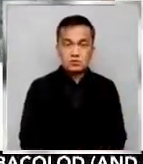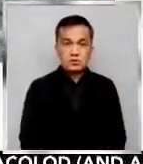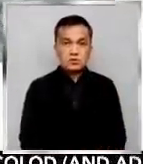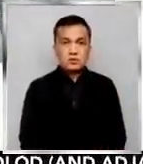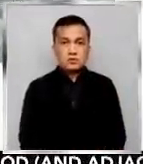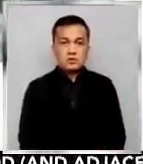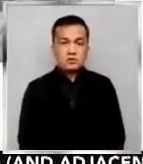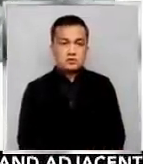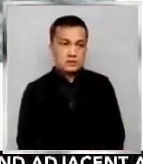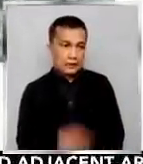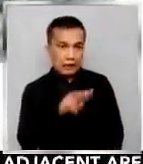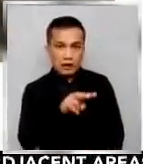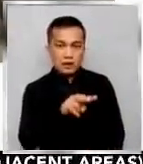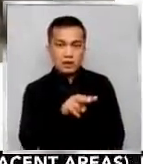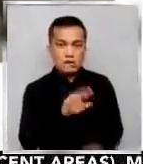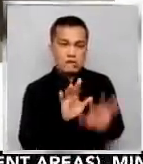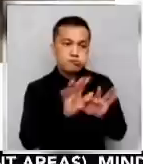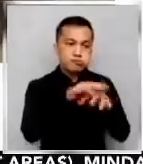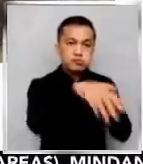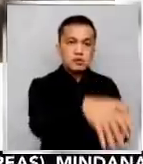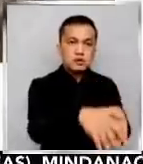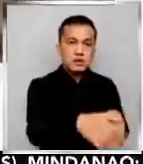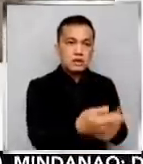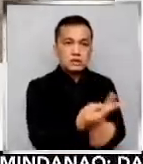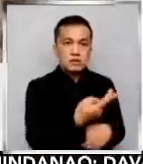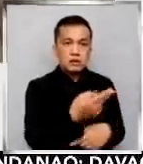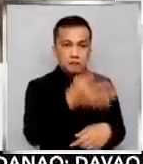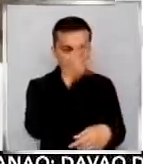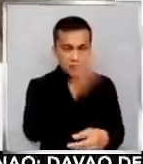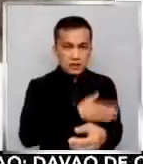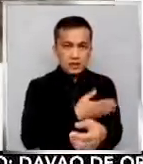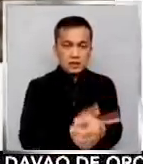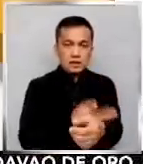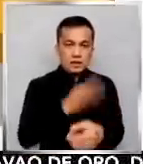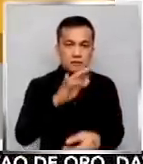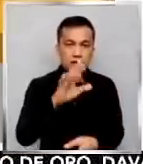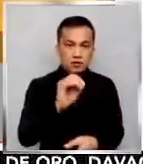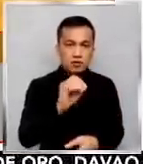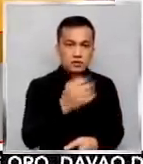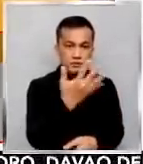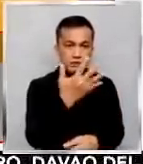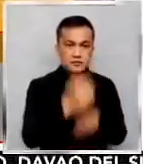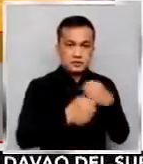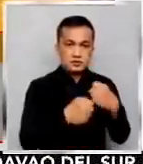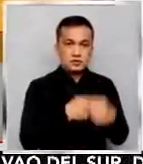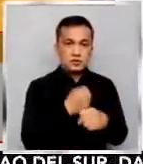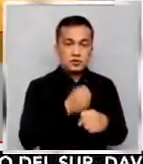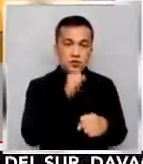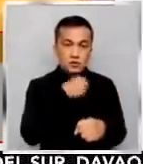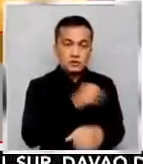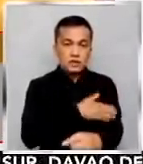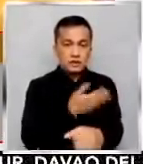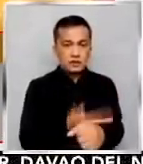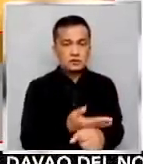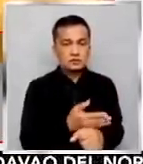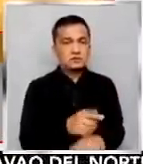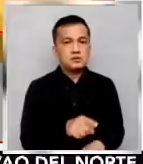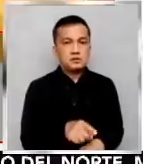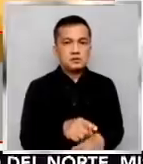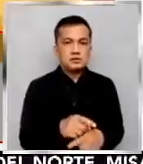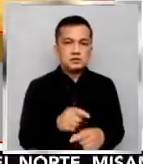Halos lamunin ng lupa magamang Franco Torremocha at 5 taong gulang niyang anak. Dong, kay gikuha man ang dali dong.